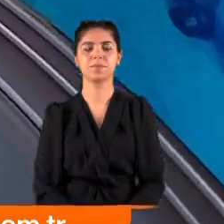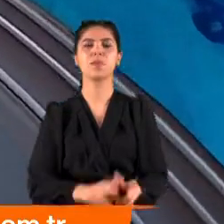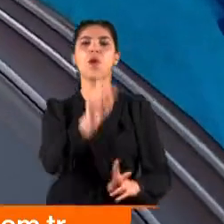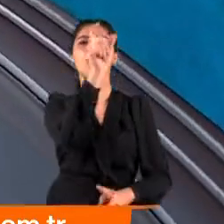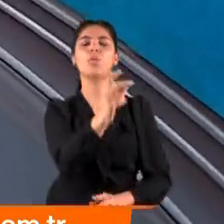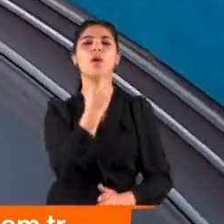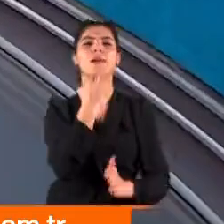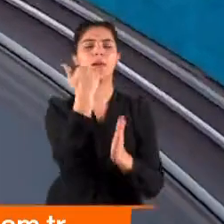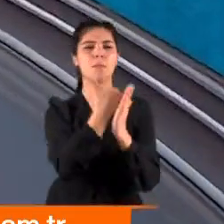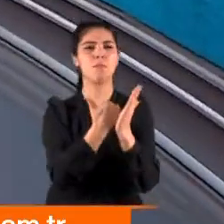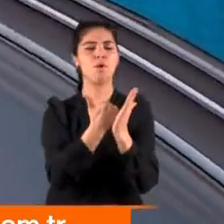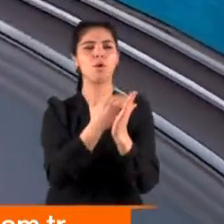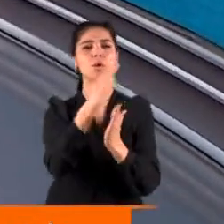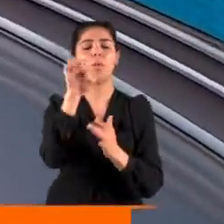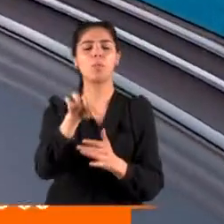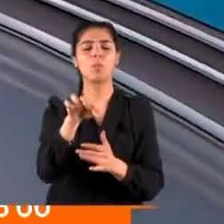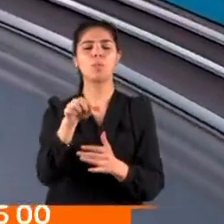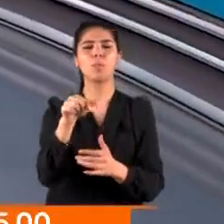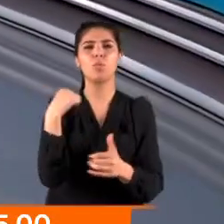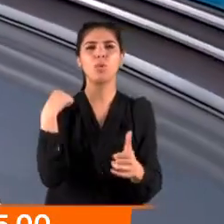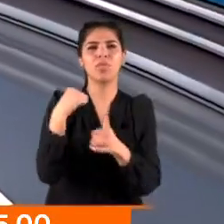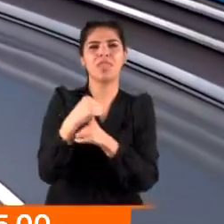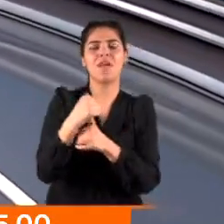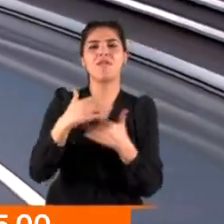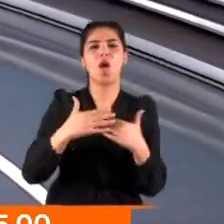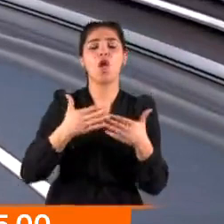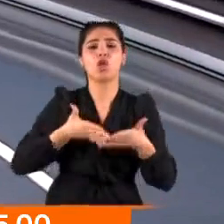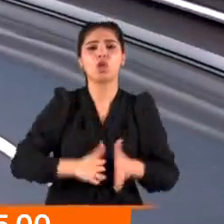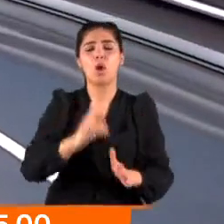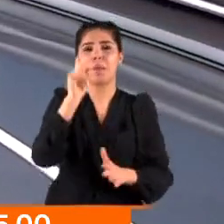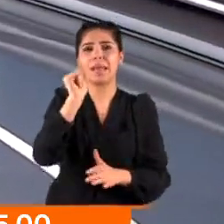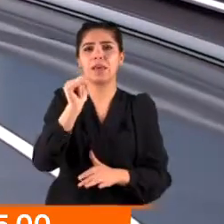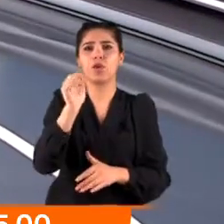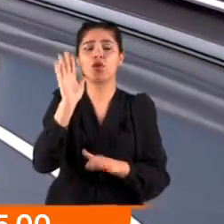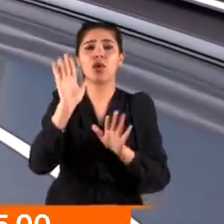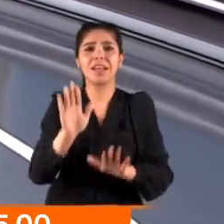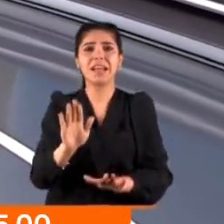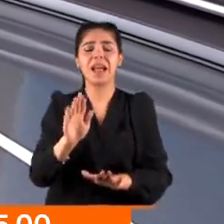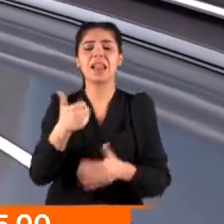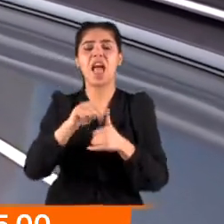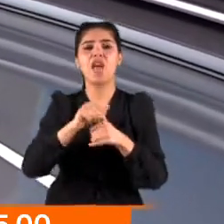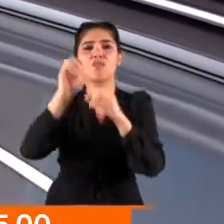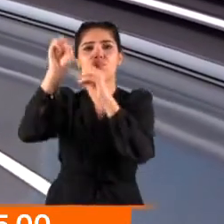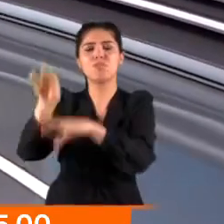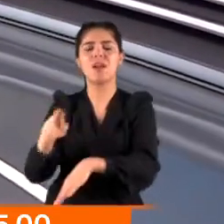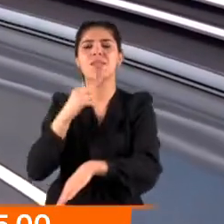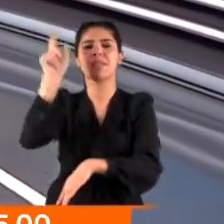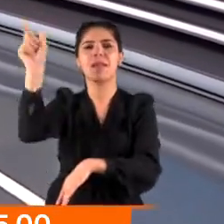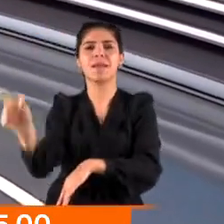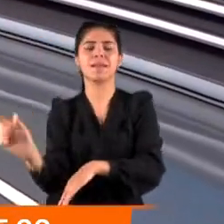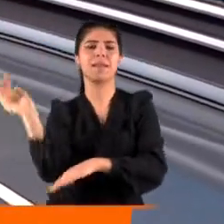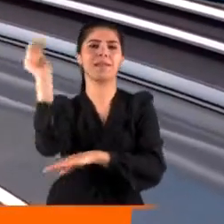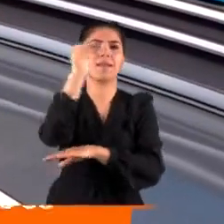Müge Anlı'nın kapısını bu kez de doğuma 2 gün kala eşi tarafından terk edilen bir kadın çaldı. Emine Karayılan gömü bulup zengin